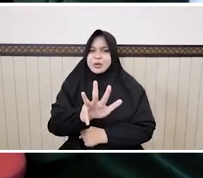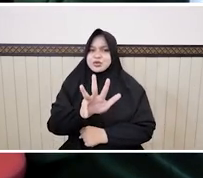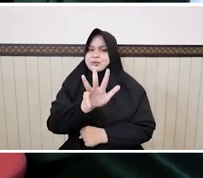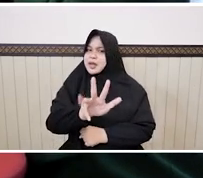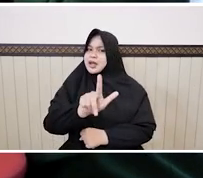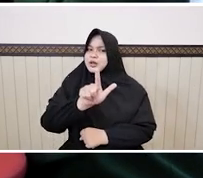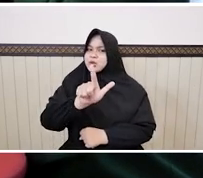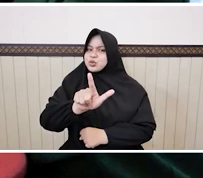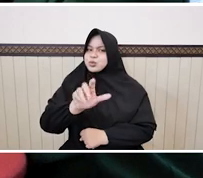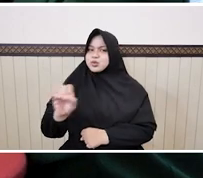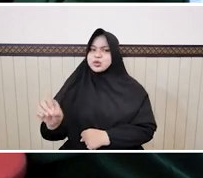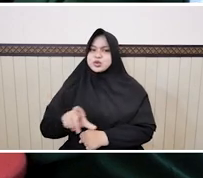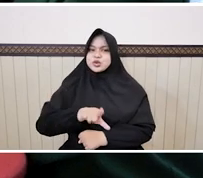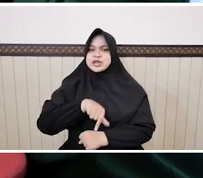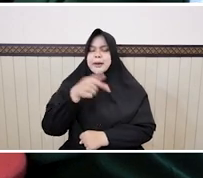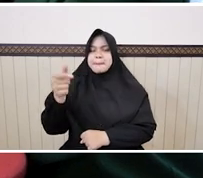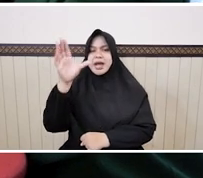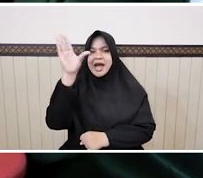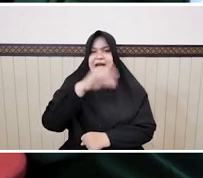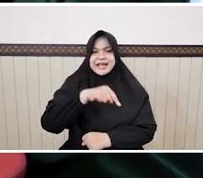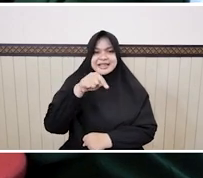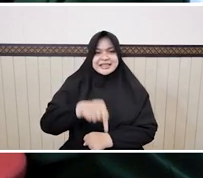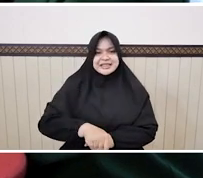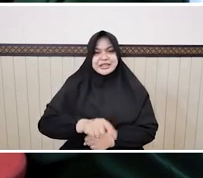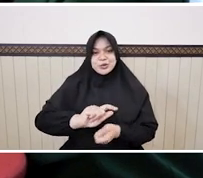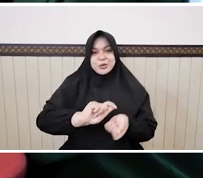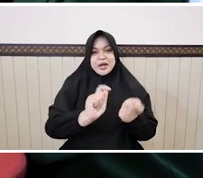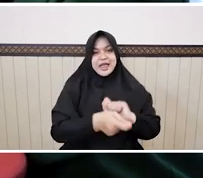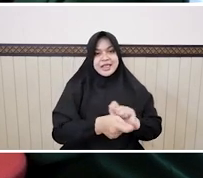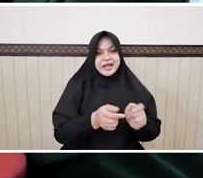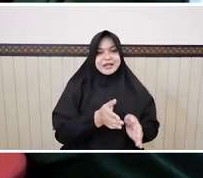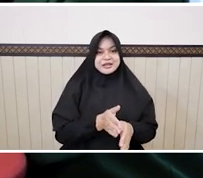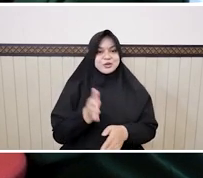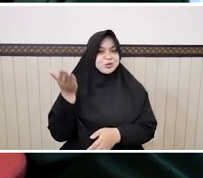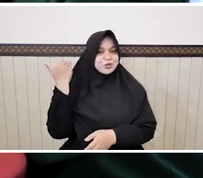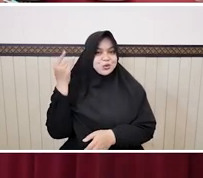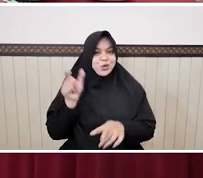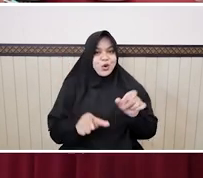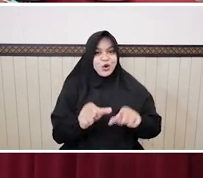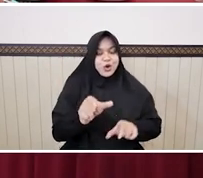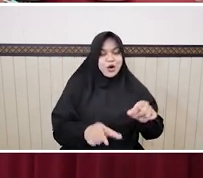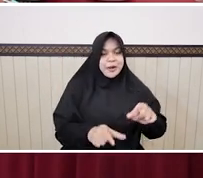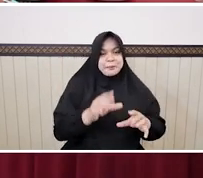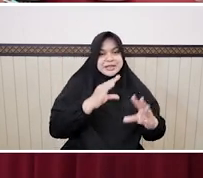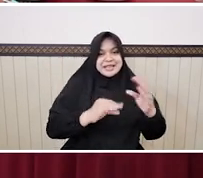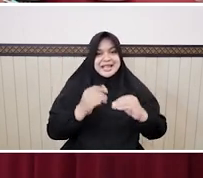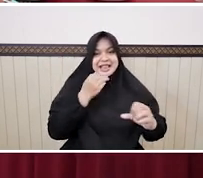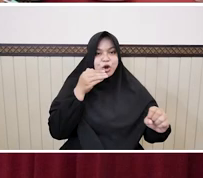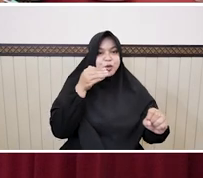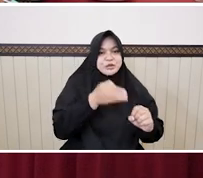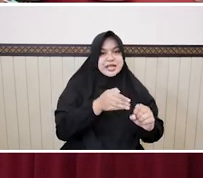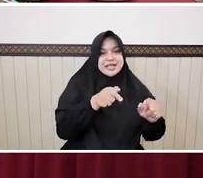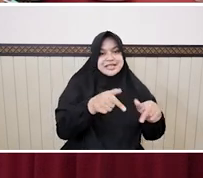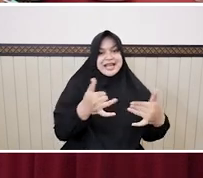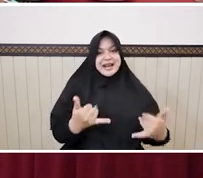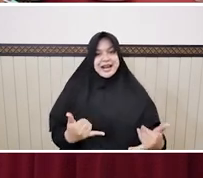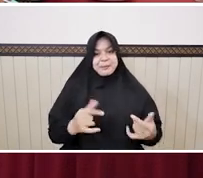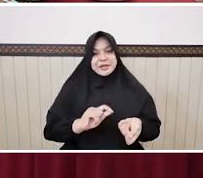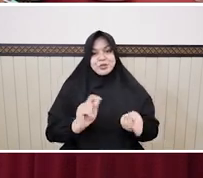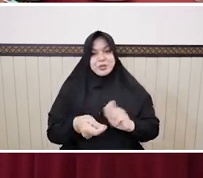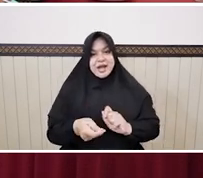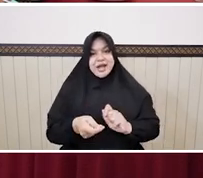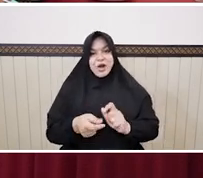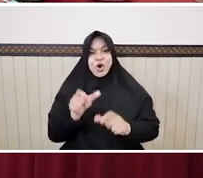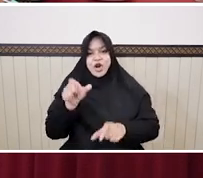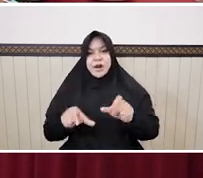1970 sampai dengan hari ini boleh berpindah kalau sebelumnya orang bicara tentang objek sekarang orang bicara datang subjeknya